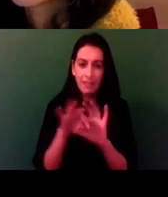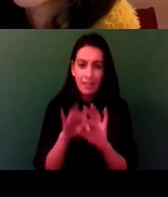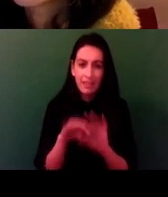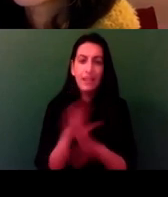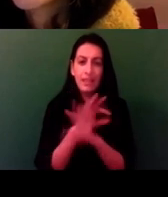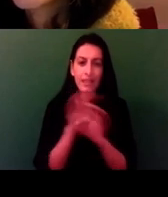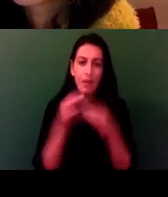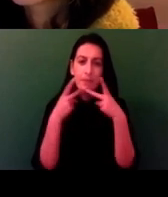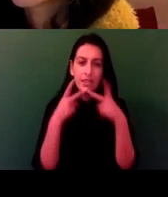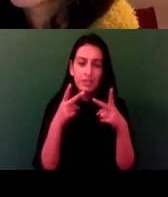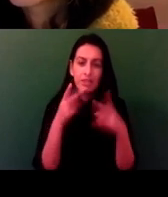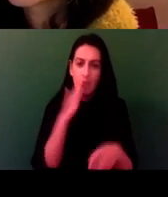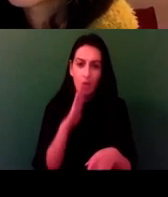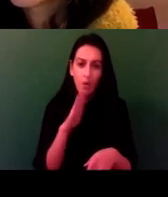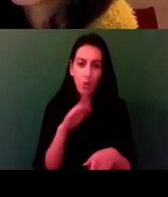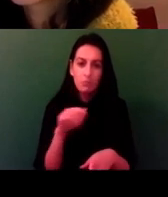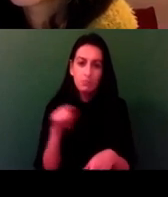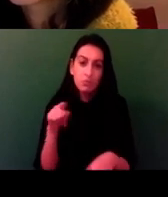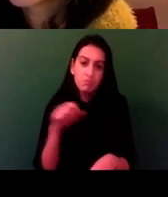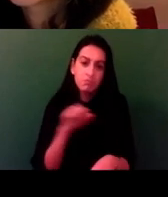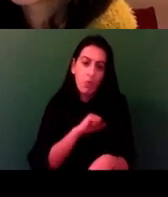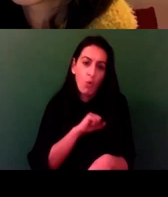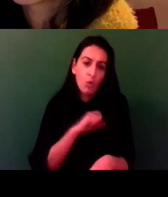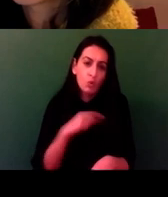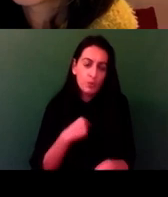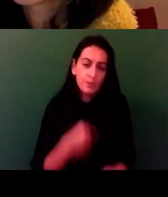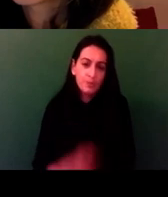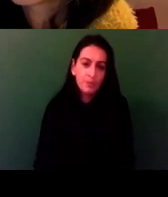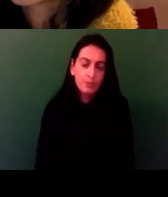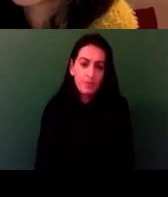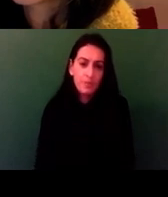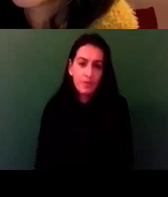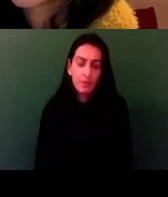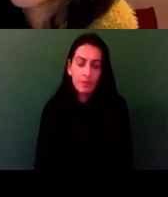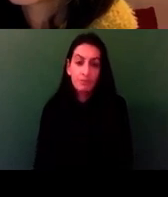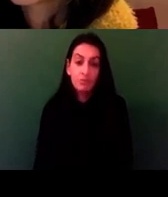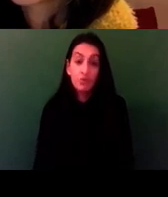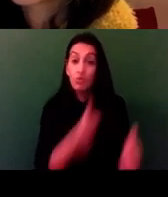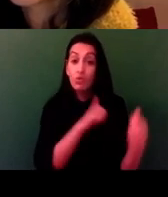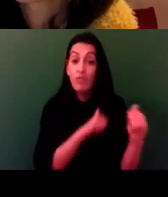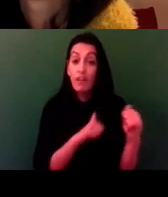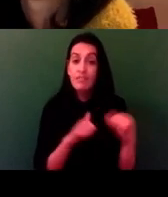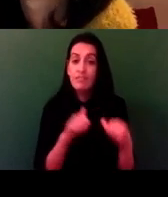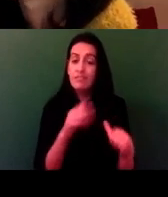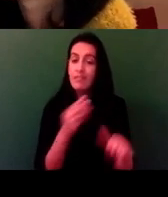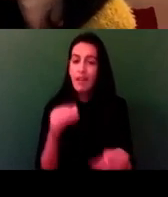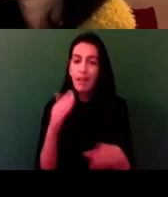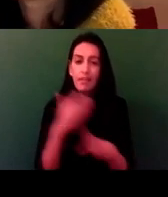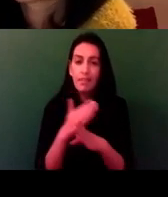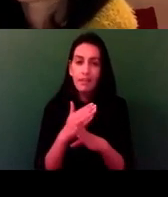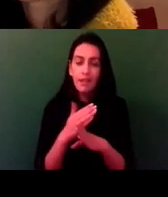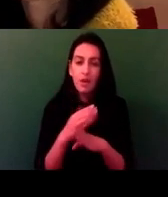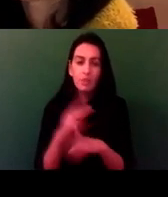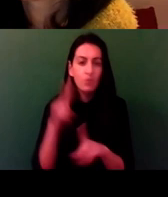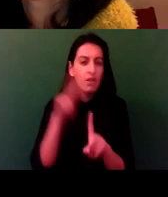İdil Akyol, Korhan Hoca'nın Kabataş projesiyle ilgili üniversite niye bu işi içinde sorusuna cevap vermek isterim demiş.